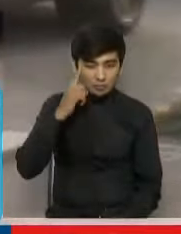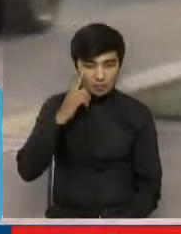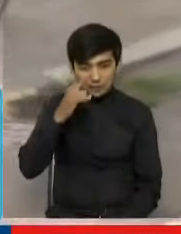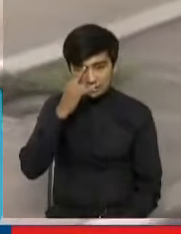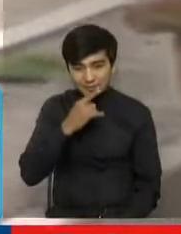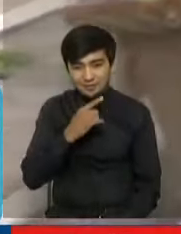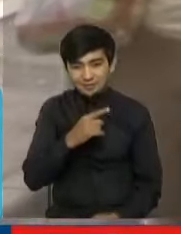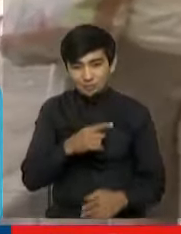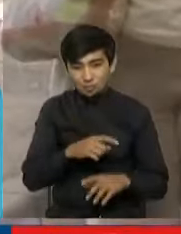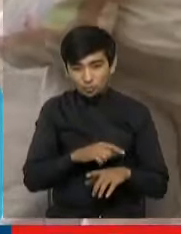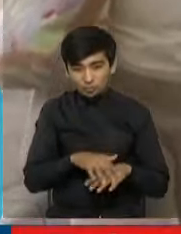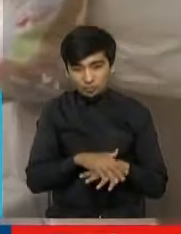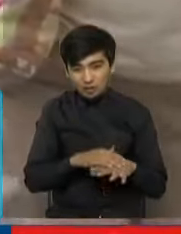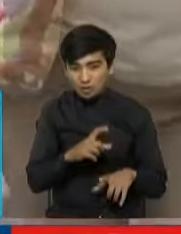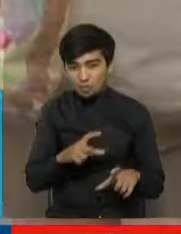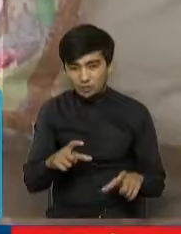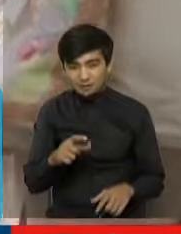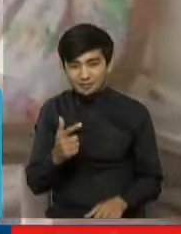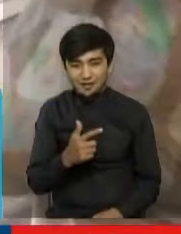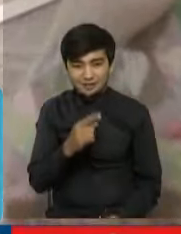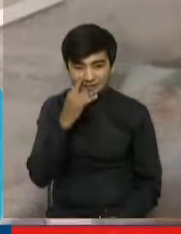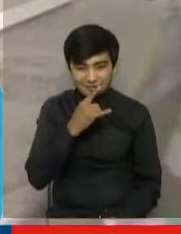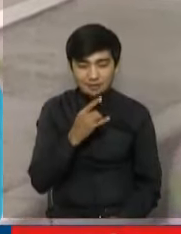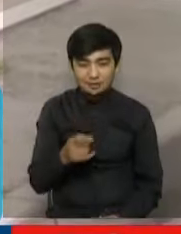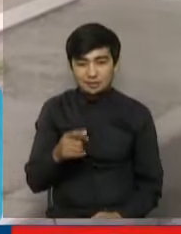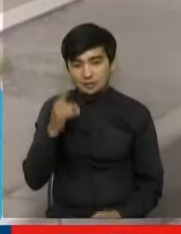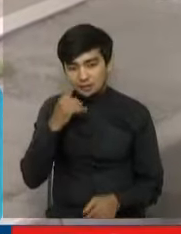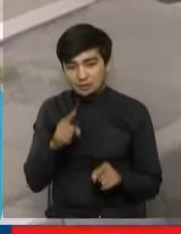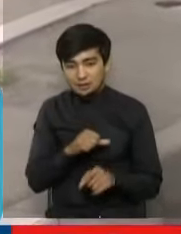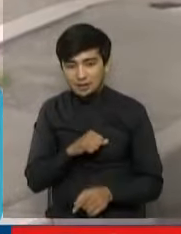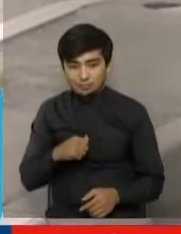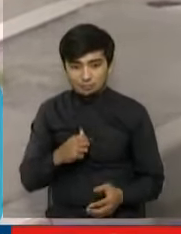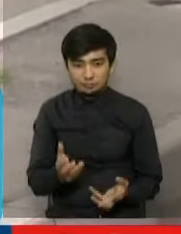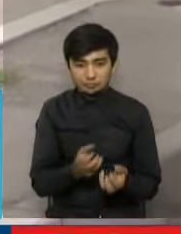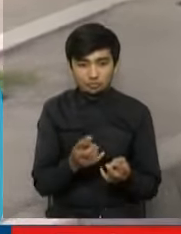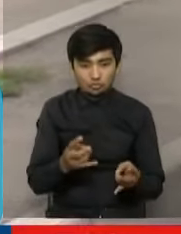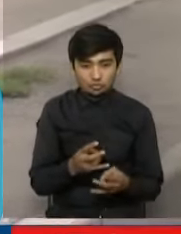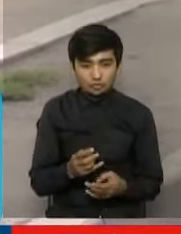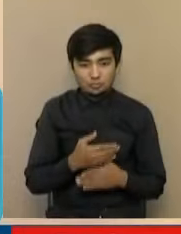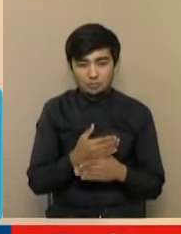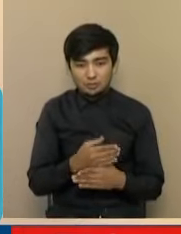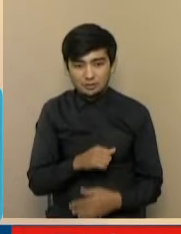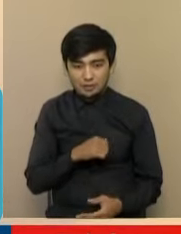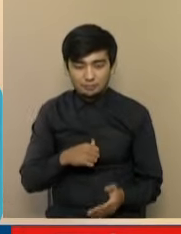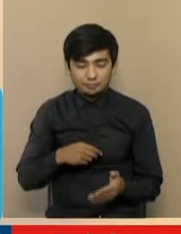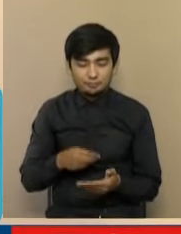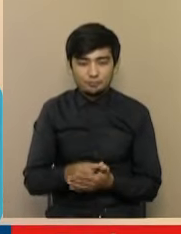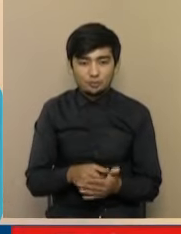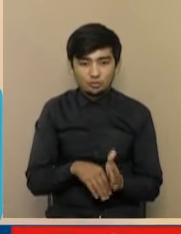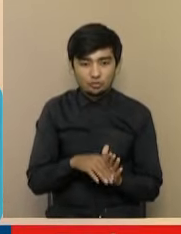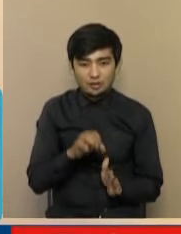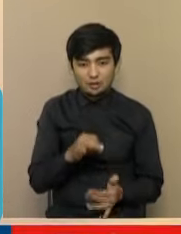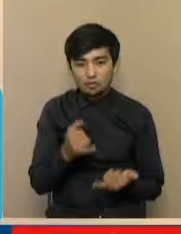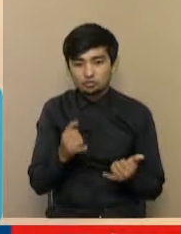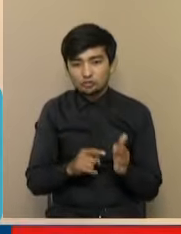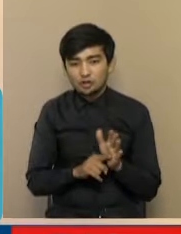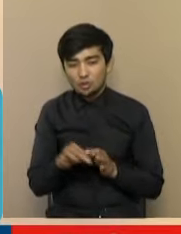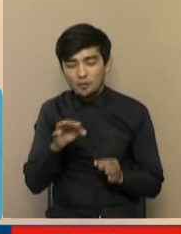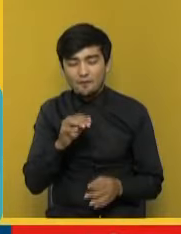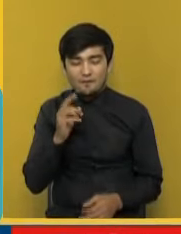енді олай болатын болса экономика төмендейді, ол қаржыға кедергі болады деп ойлаймын. Лучше өздері төлесін. Әзірге бастама пысықталып